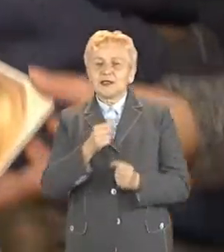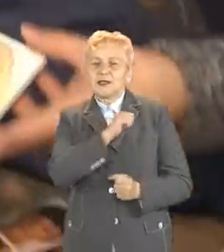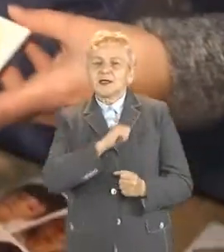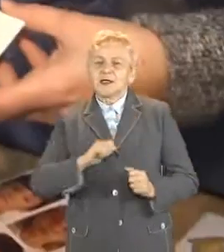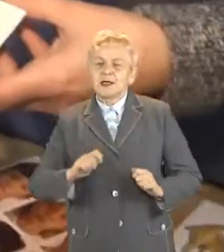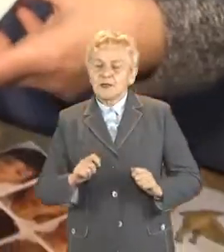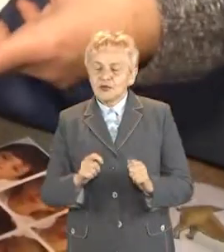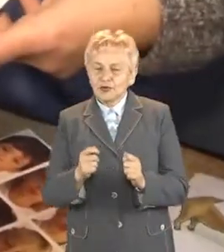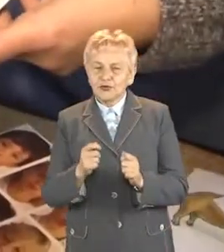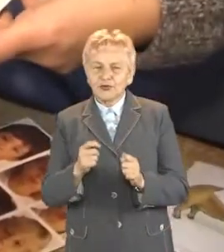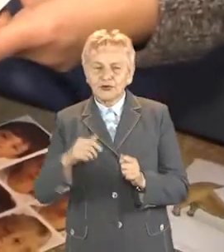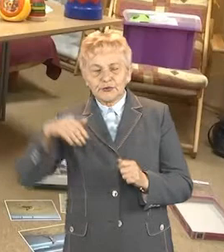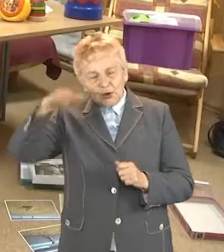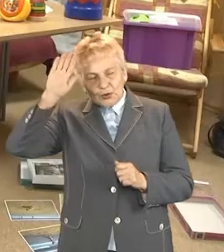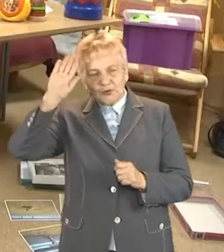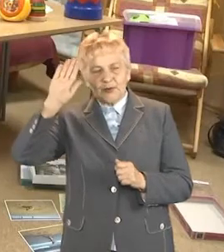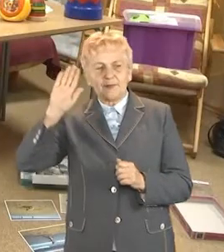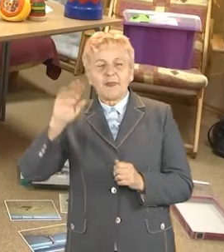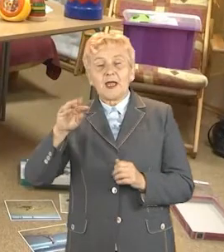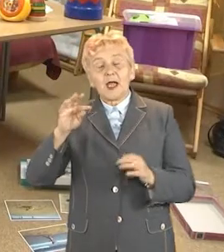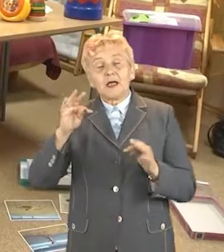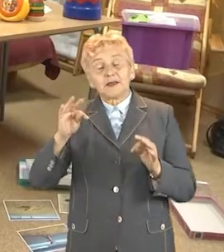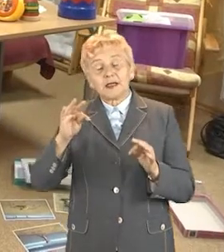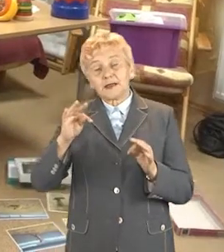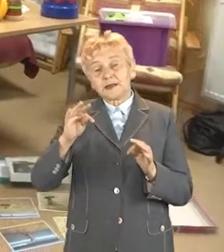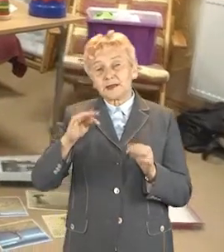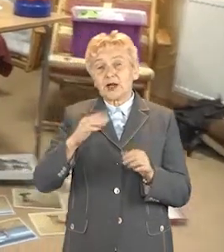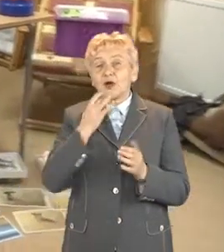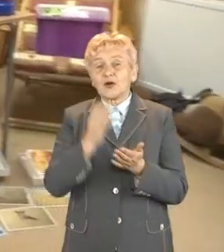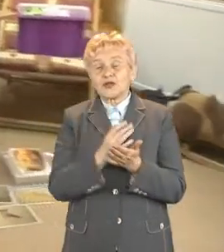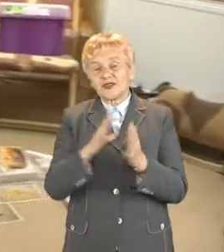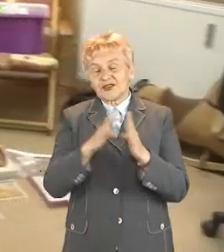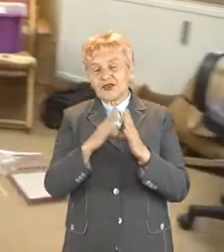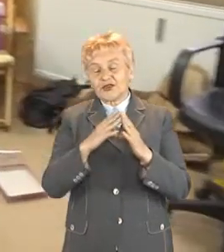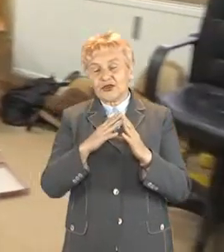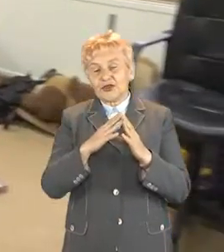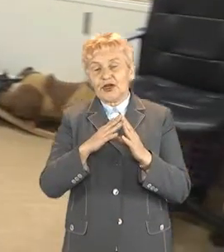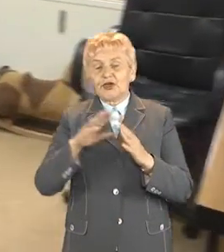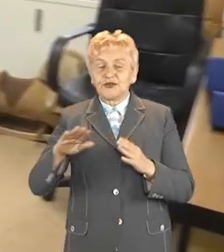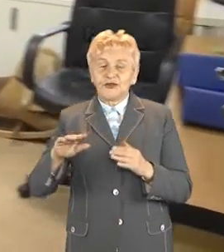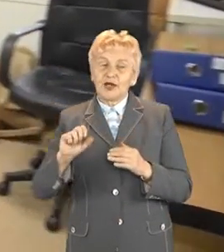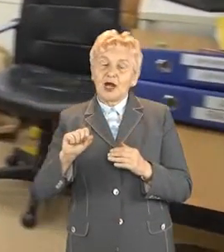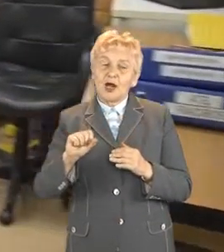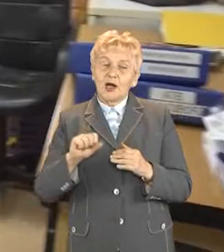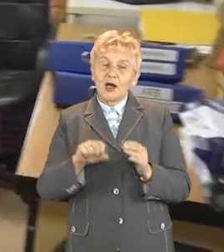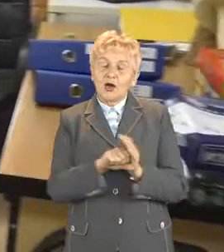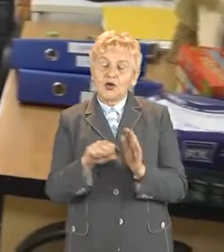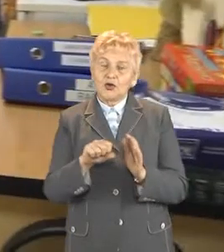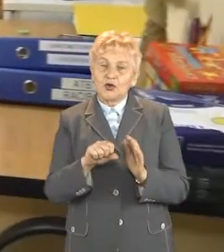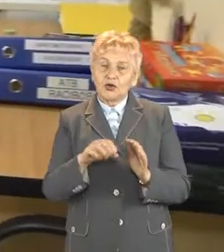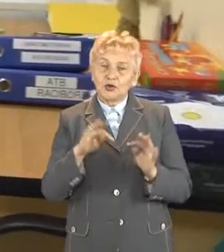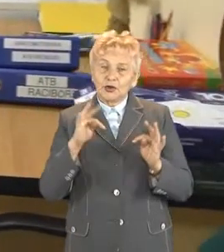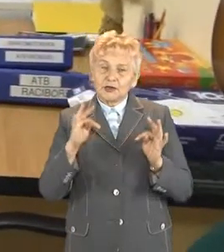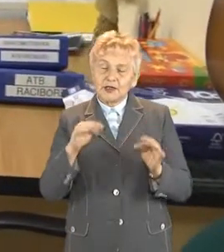Ze stałego wsparcia ambulatorium regularnie korzysta 10 dzieci. Teraz dzięki nowemu projektowi placówka jest w stanie swoją